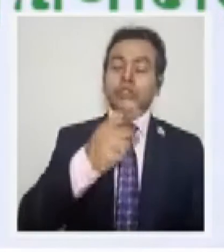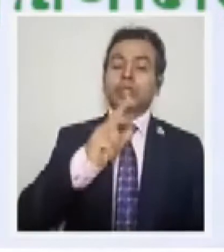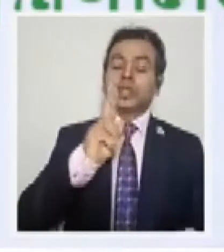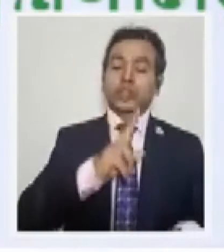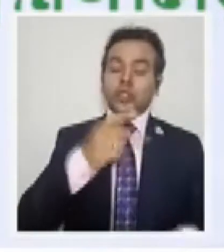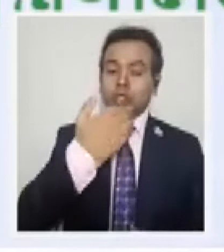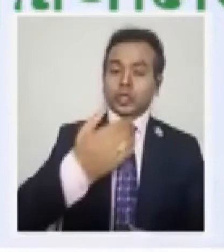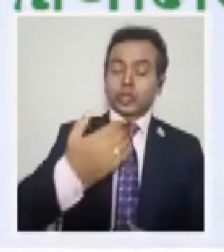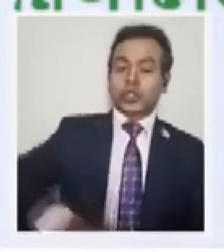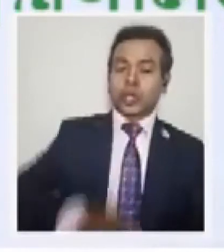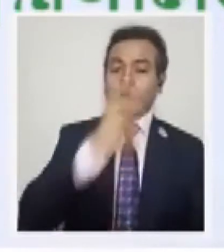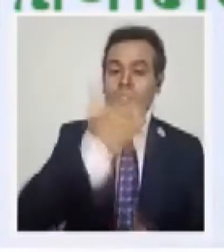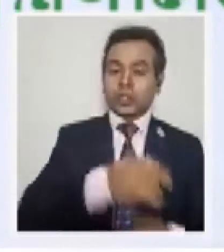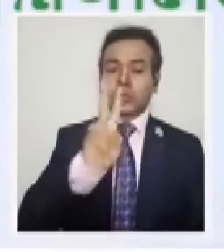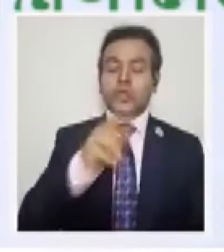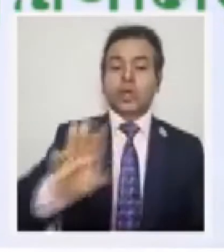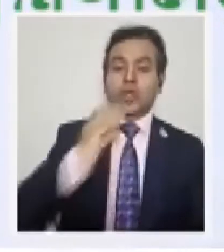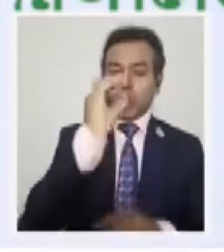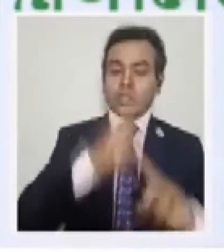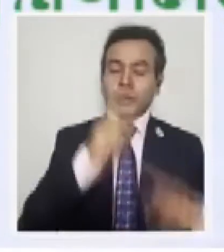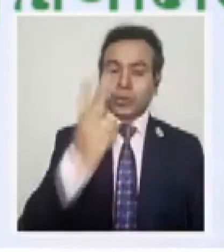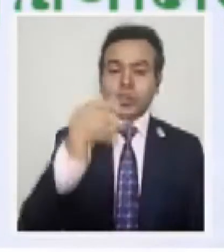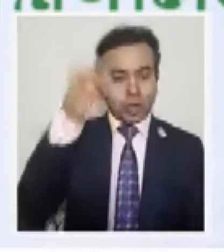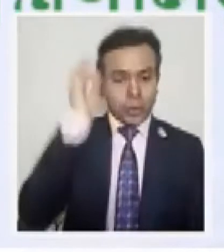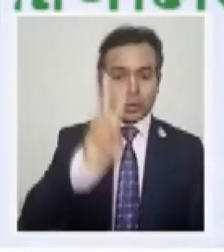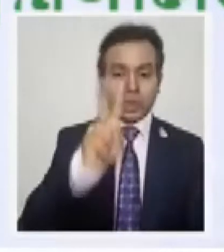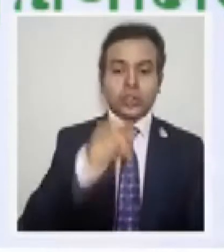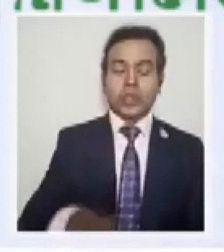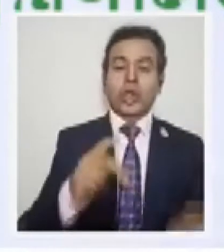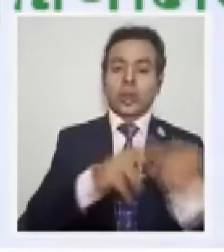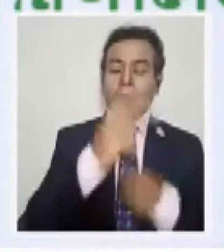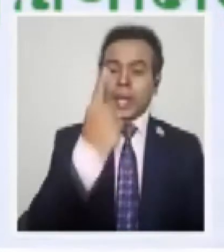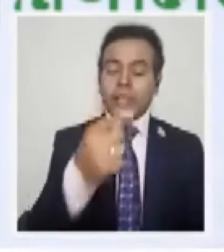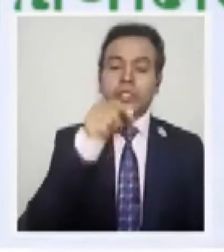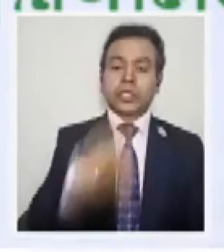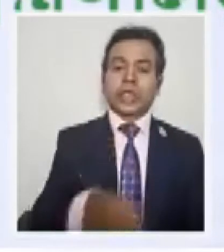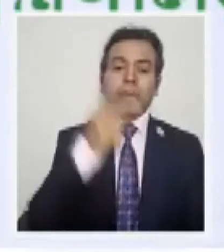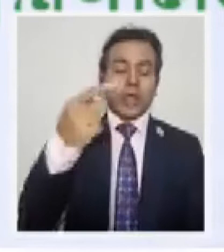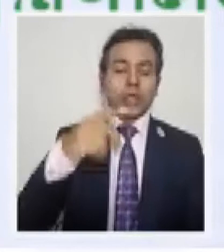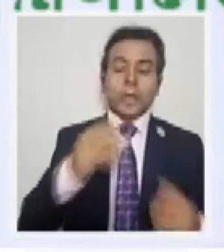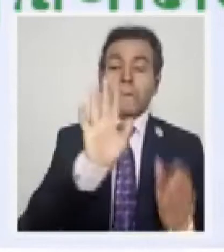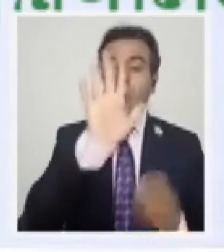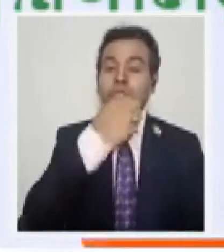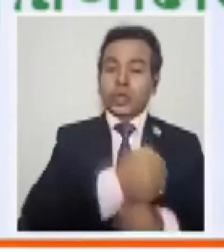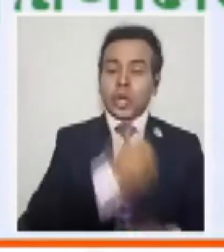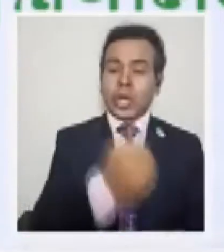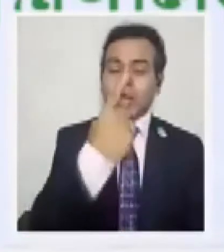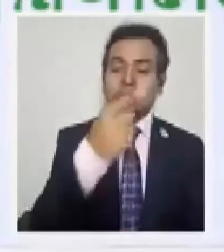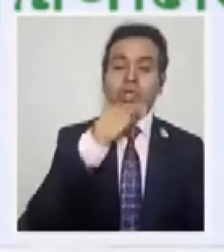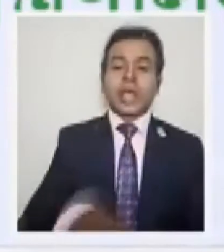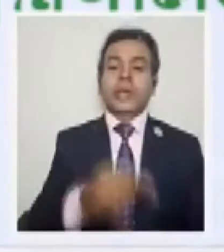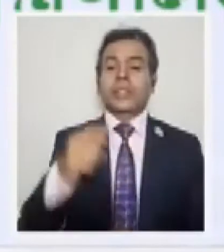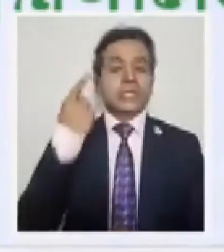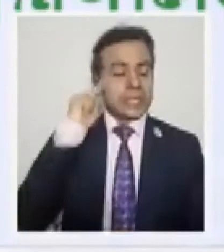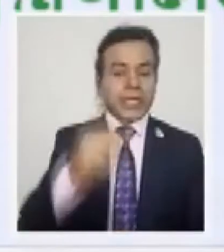জন, নরসিংদী 2 জন, চট্টগ্রাম 1 জন, চট্টগ্রাম সিটিতে 2 জন, কক্সবাজার 2 জন, কুমিল্লা 2 জন, রংপুর 1